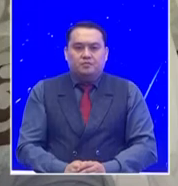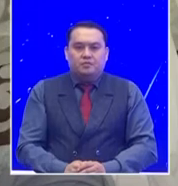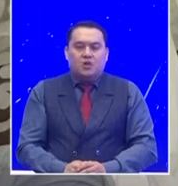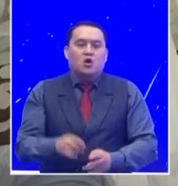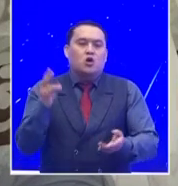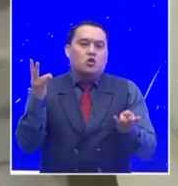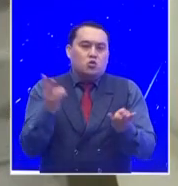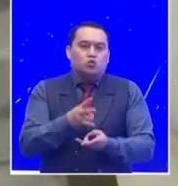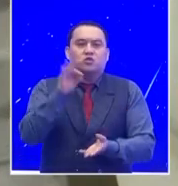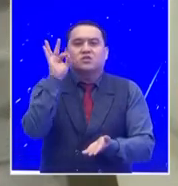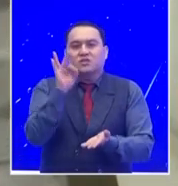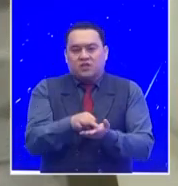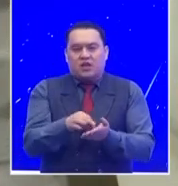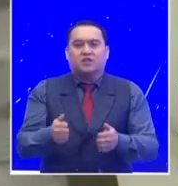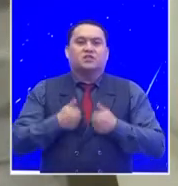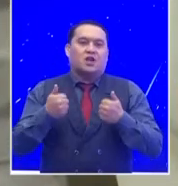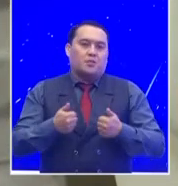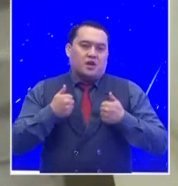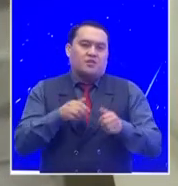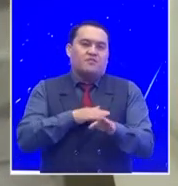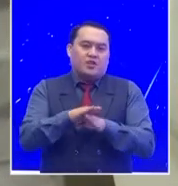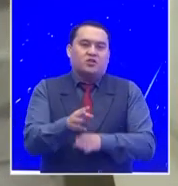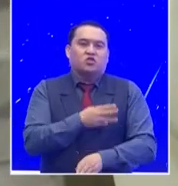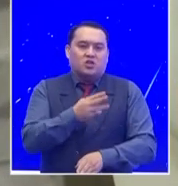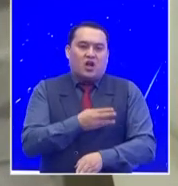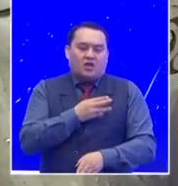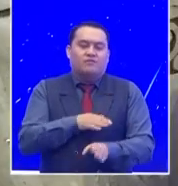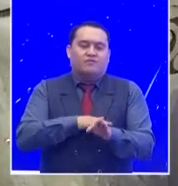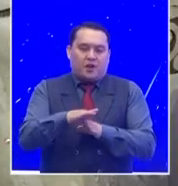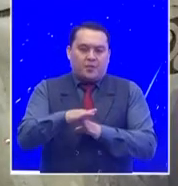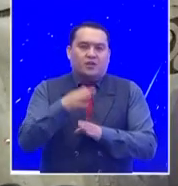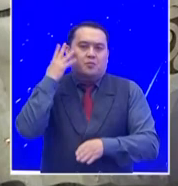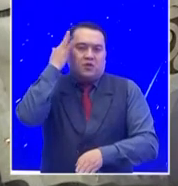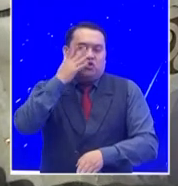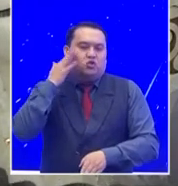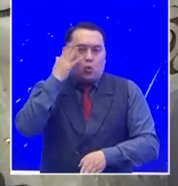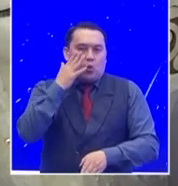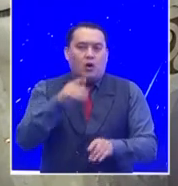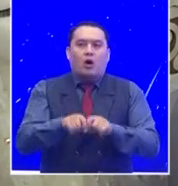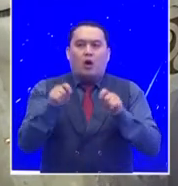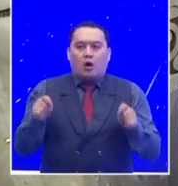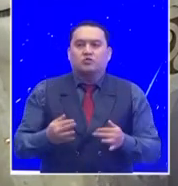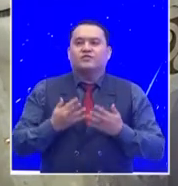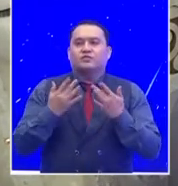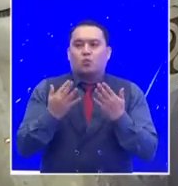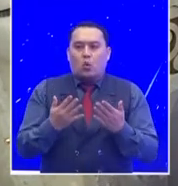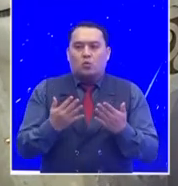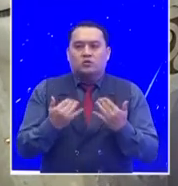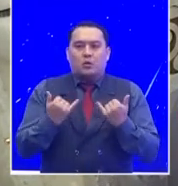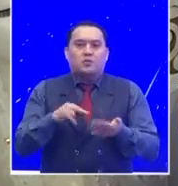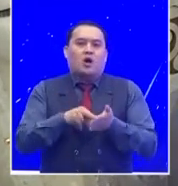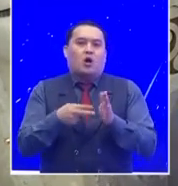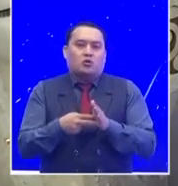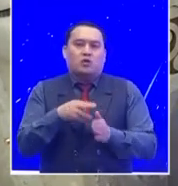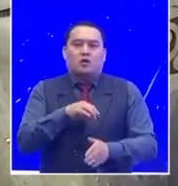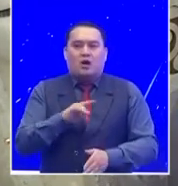Нужна цель и, конечно же, стремление к ее осуществлению. Буквально полтора месяца назад открыла торговую точку. Спрос очень высокий. Теперь планирую